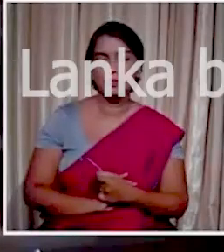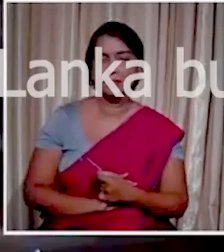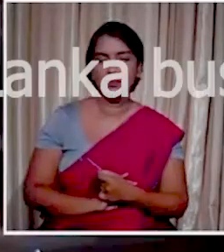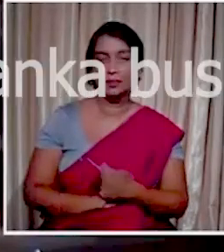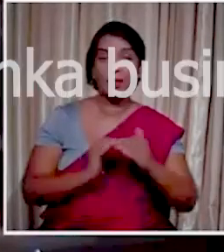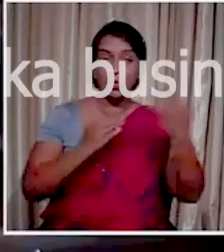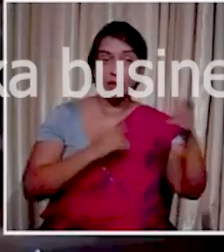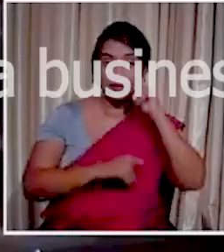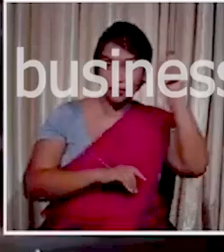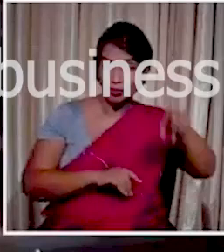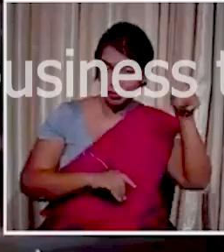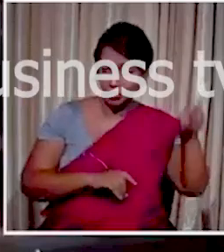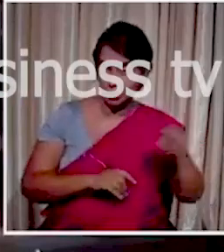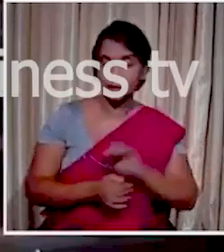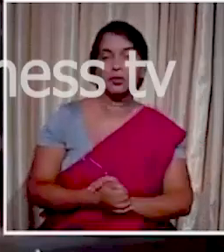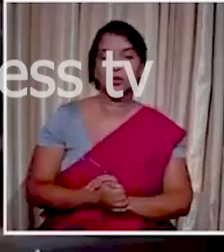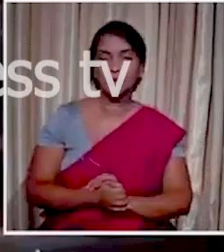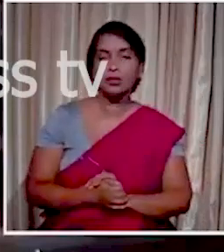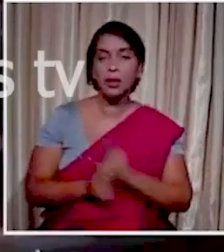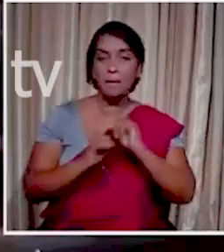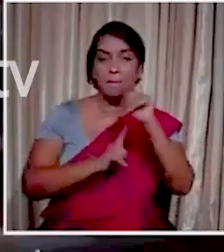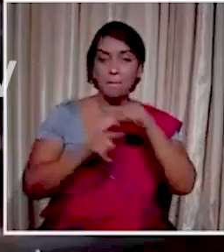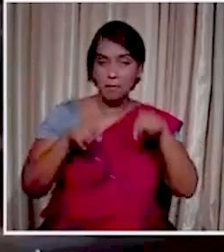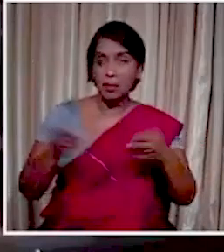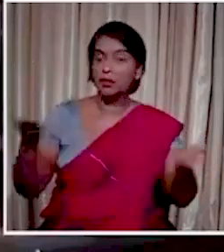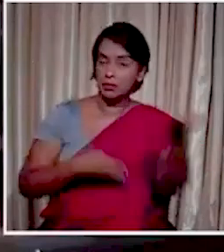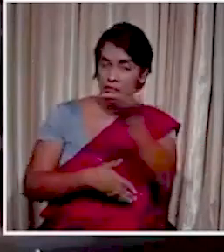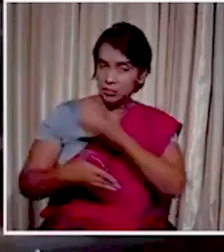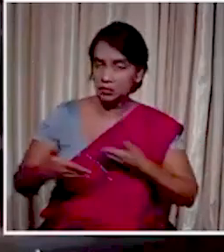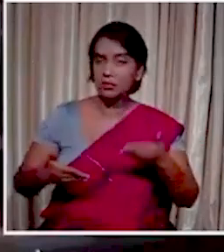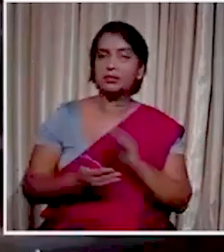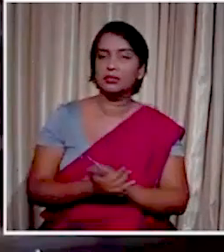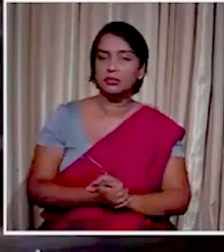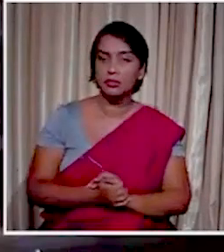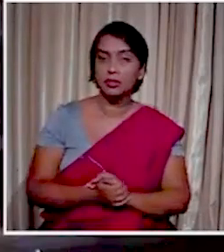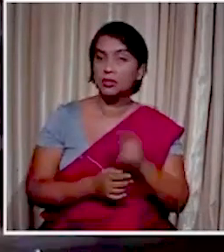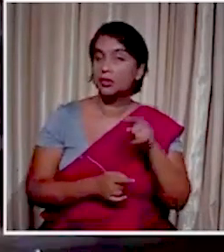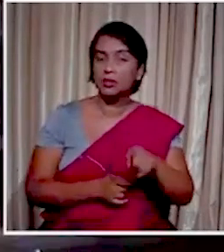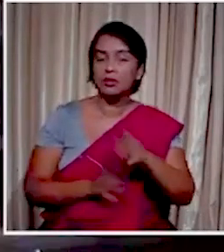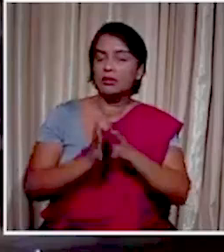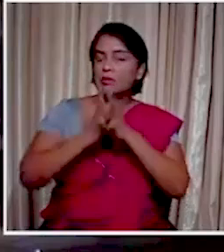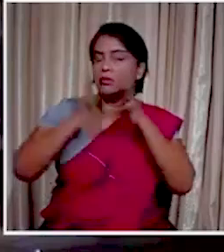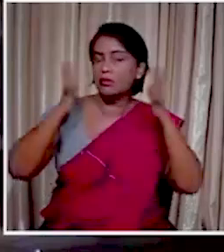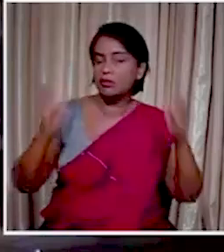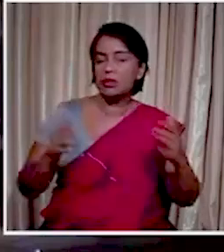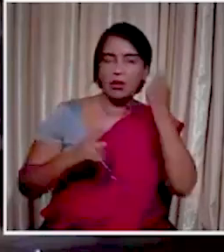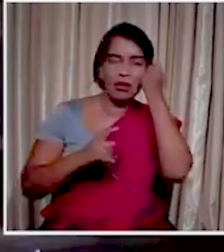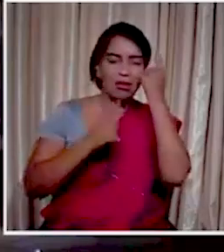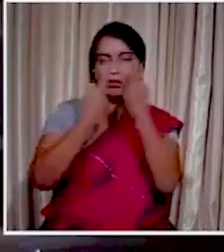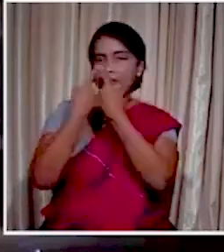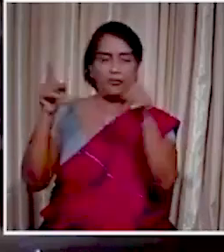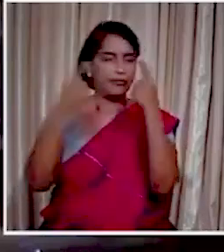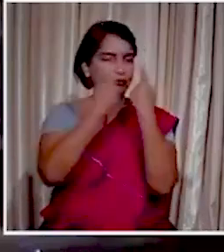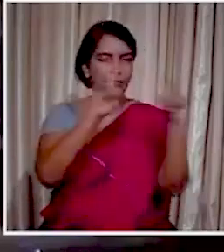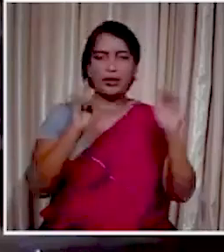एलिए जनतावत मे सभागर्भे ओबला अतर विशाल परस्परतावय निर्माण